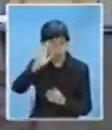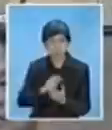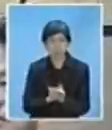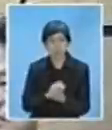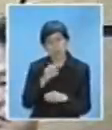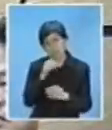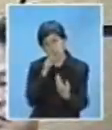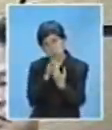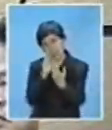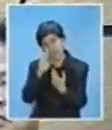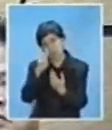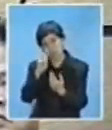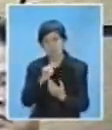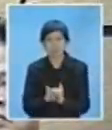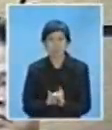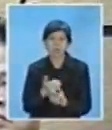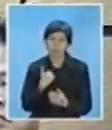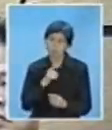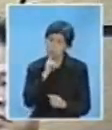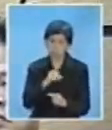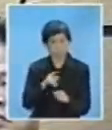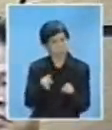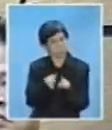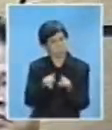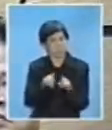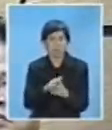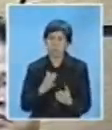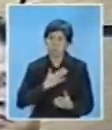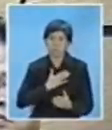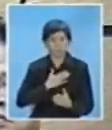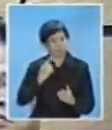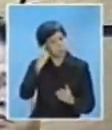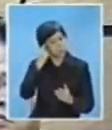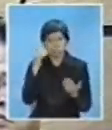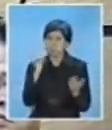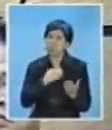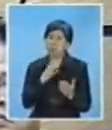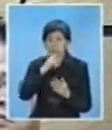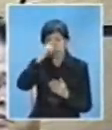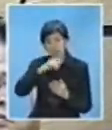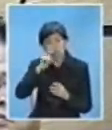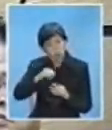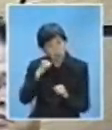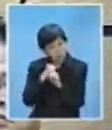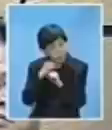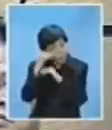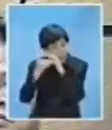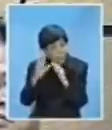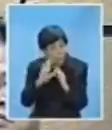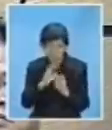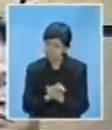ประท้วงท่านรัฐมนตรีค่ะที่ท่านพูดเสมือนหนึ่งว่าดิฉันไม่เห็นว่าประเทศไทยจะต้องมีการพัฒน